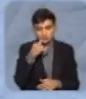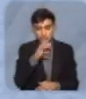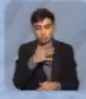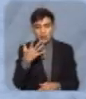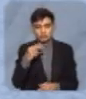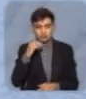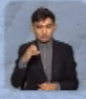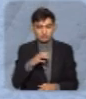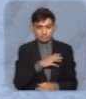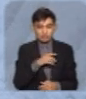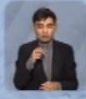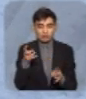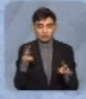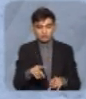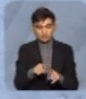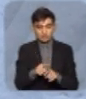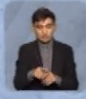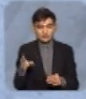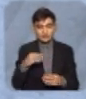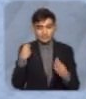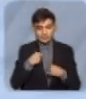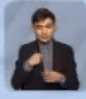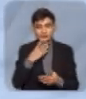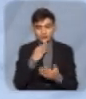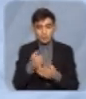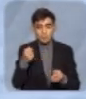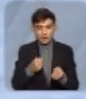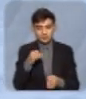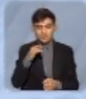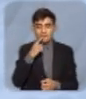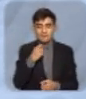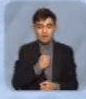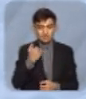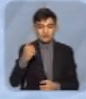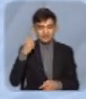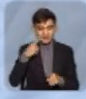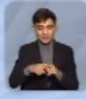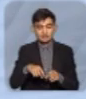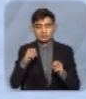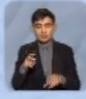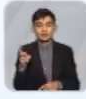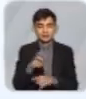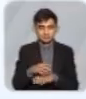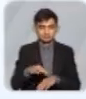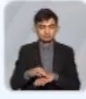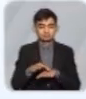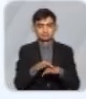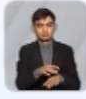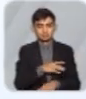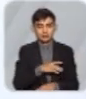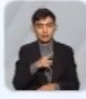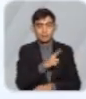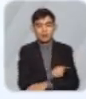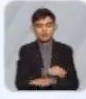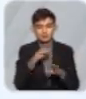бойы тұрып қалған. Қарға батқан ақ халаттыларды көлігімен қосып, әскери техника арнайы келіп шығарып алған еді. Ал аурухана